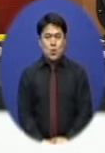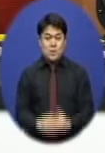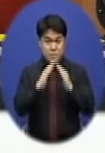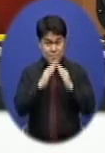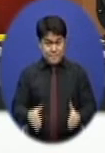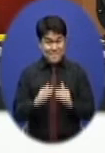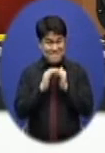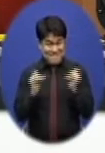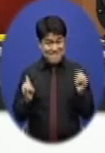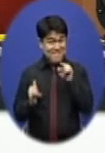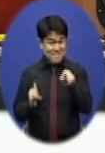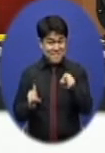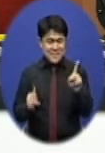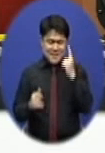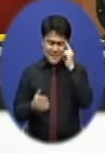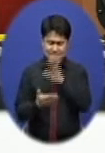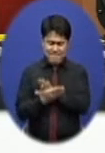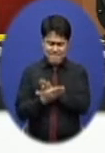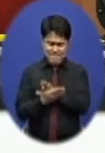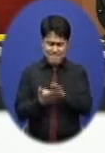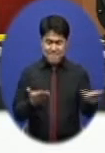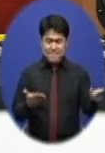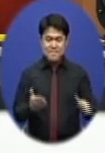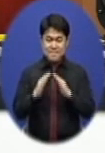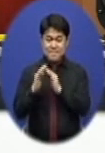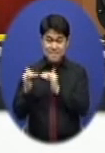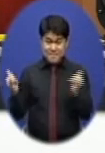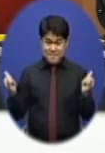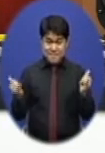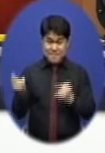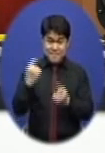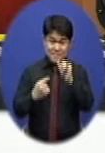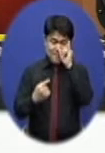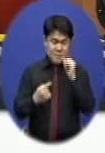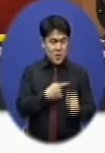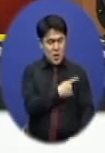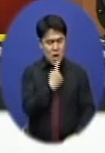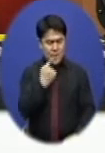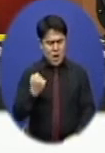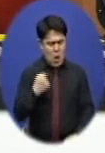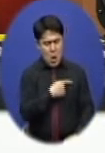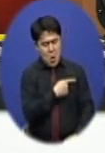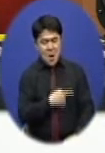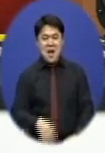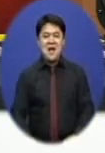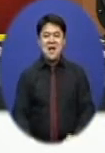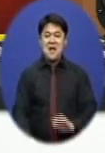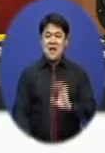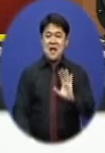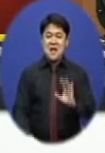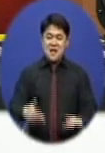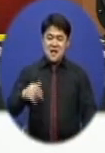전라도 분이라서 그런지 아주 뭐 시원하니 전라도 분만 나오시면 목소리에 힘이 들어갑니다. 그러니까요. 서정우 씨. 아니죠. 네.